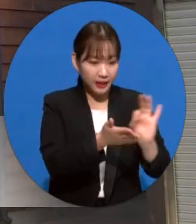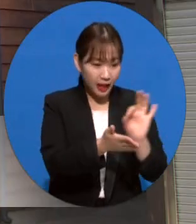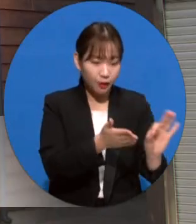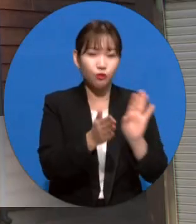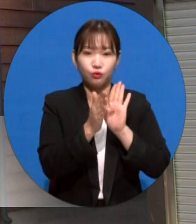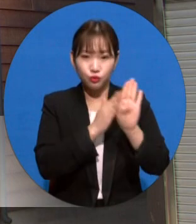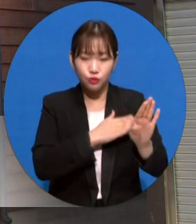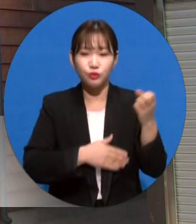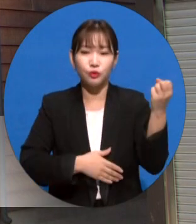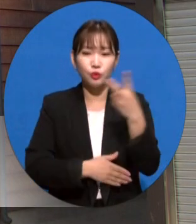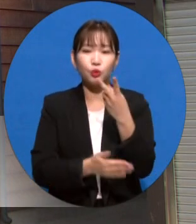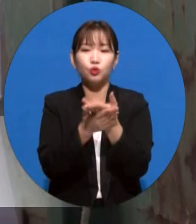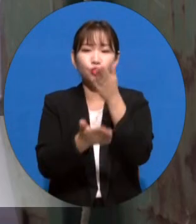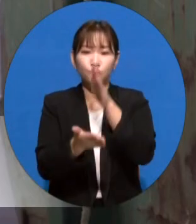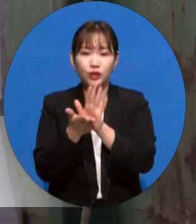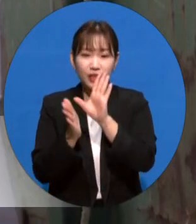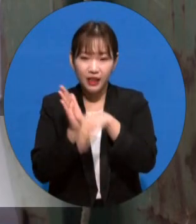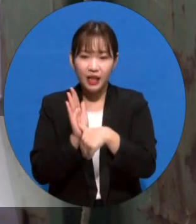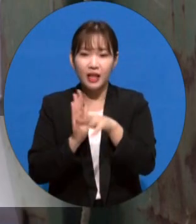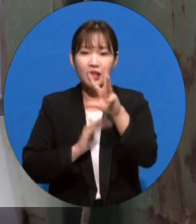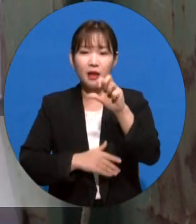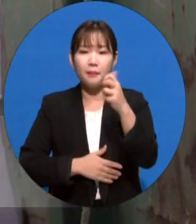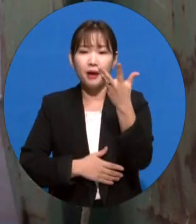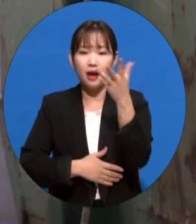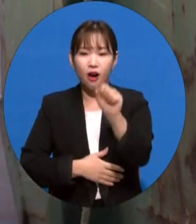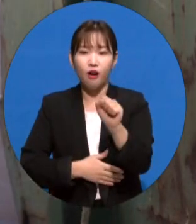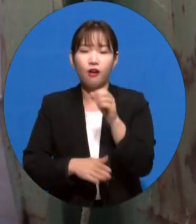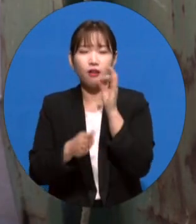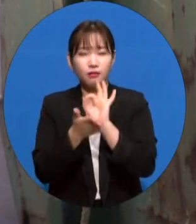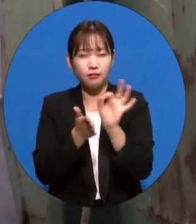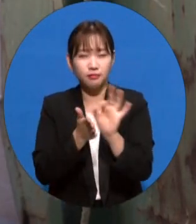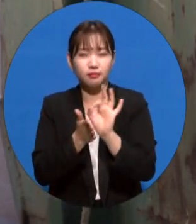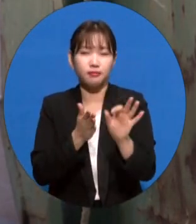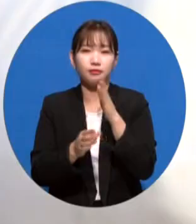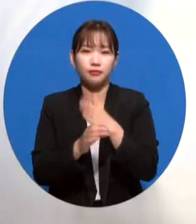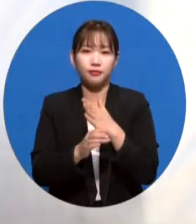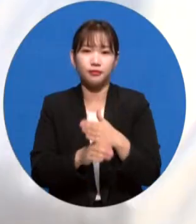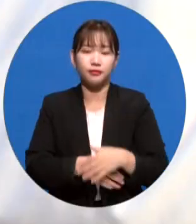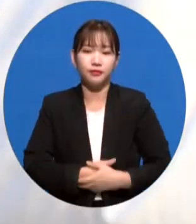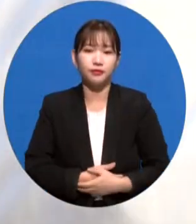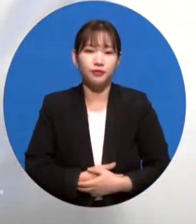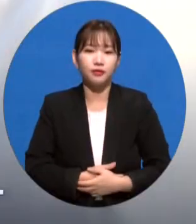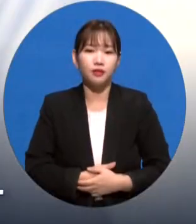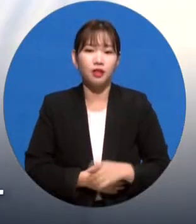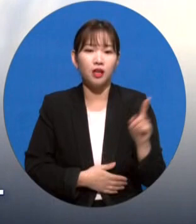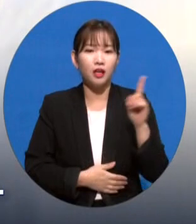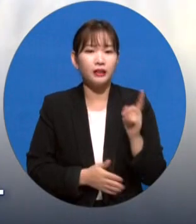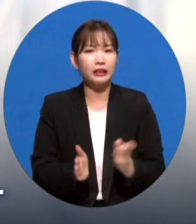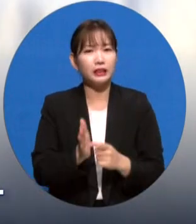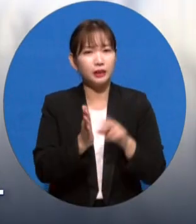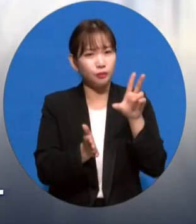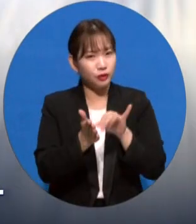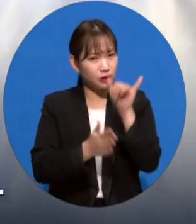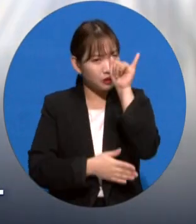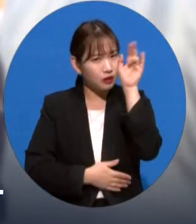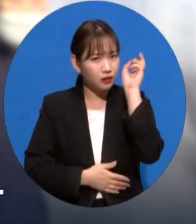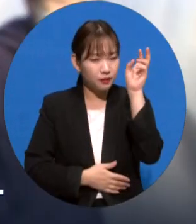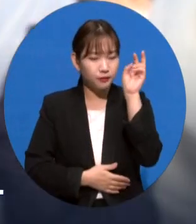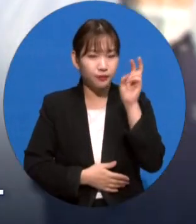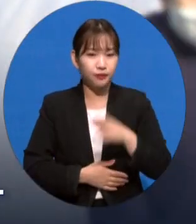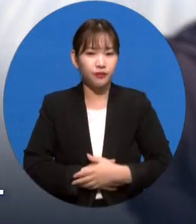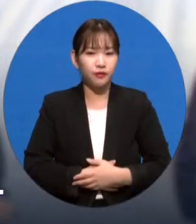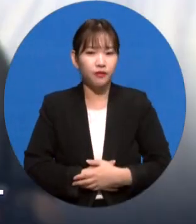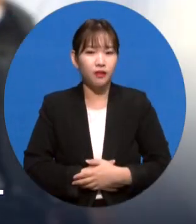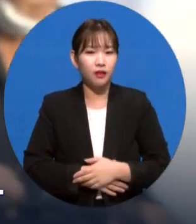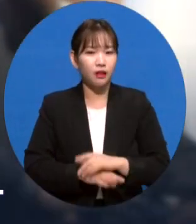뒤 또다시 고치는데 38억여 원을 쏟아붓고 있습니다. 어떤 좀 조급한 문제가 있지 않았나